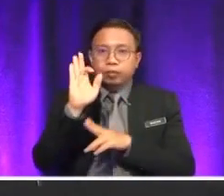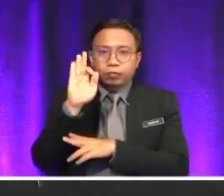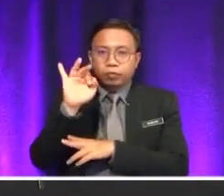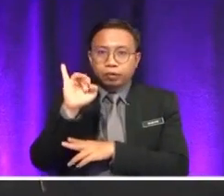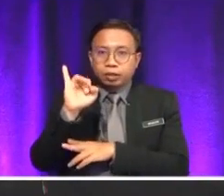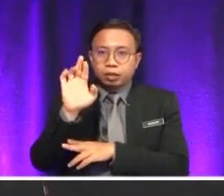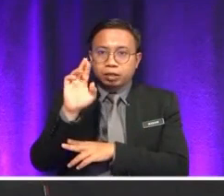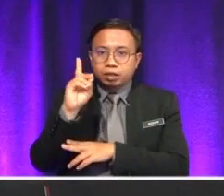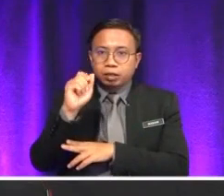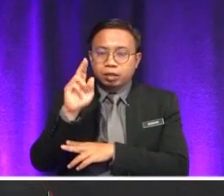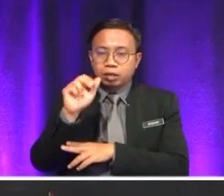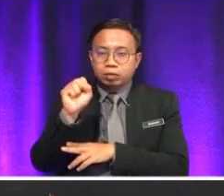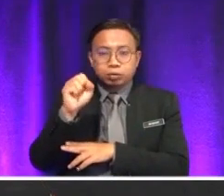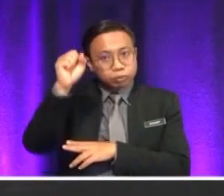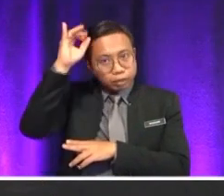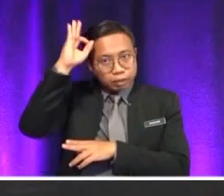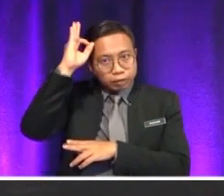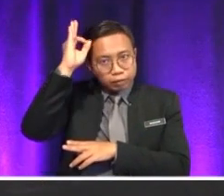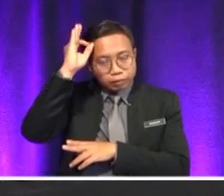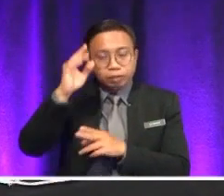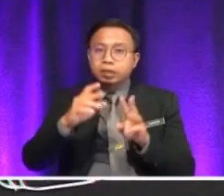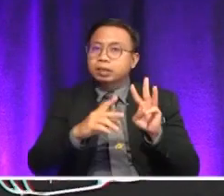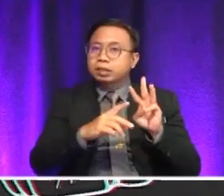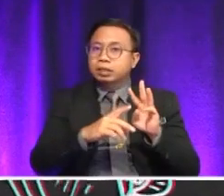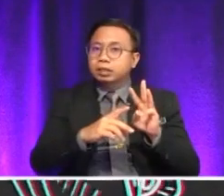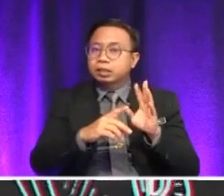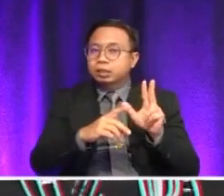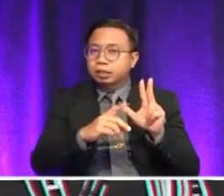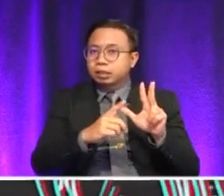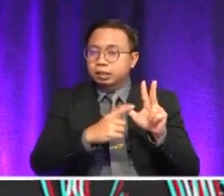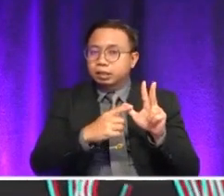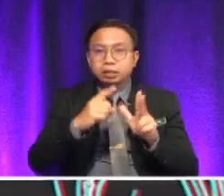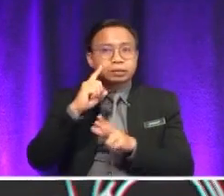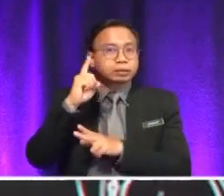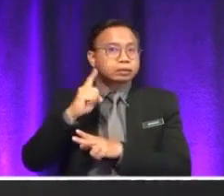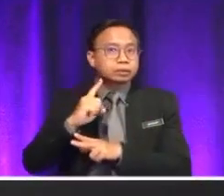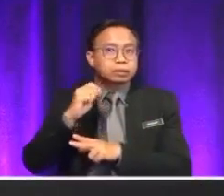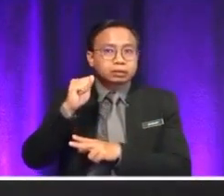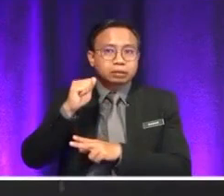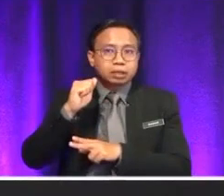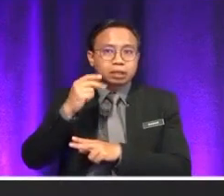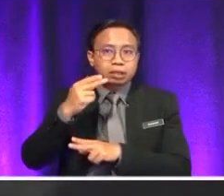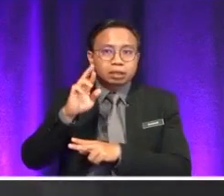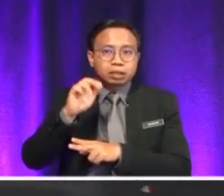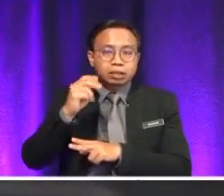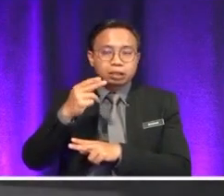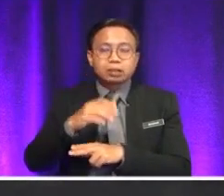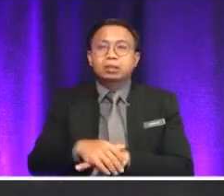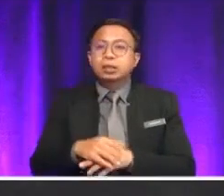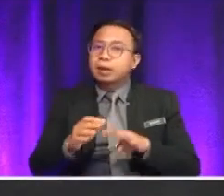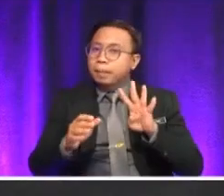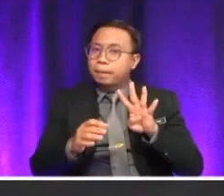Okey. Okey, yang ketiga adalah Zahra. Ha? Okey, dan keempat adalah Iman